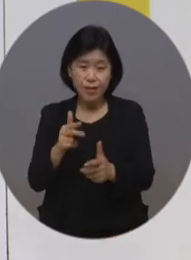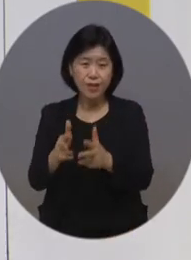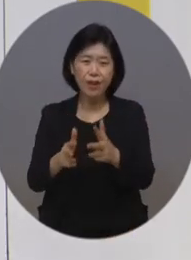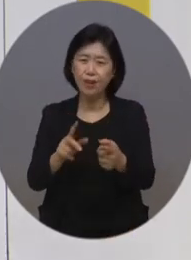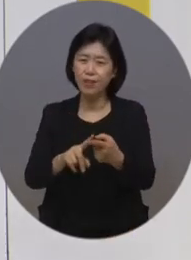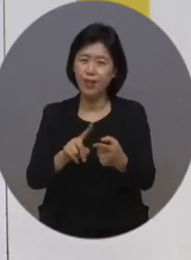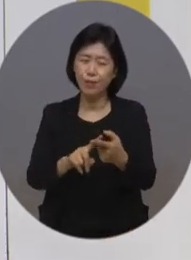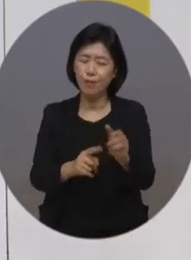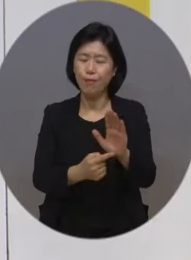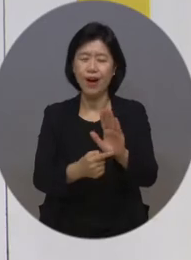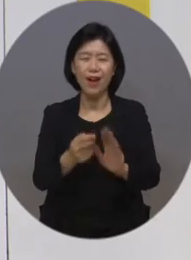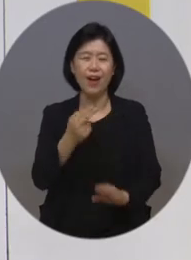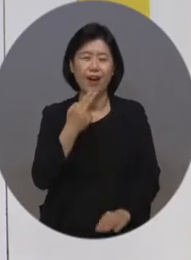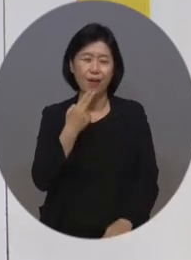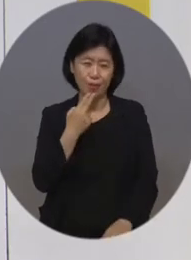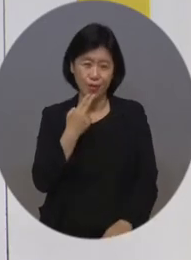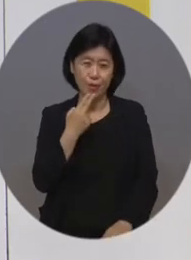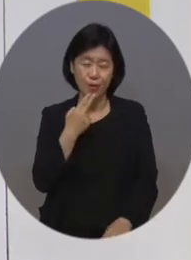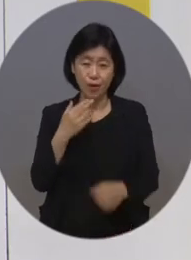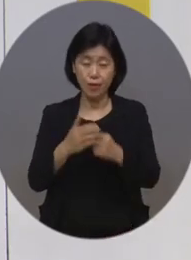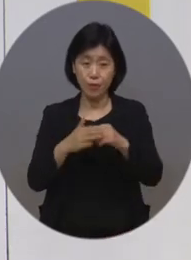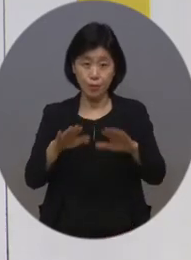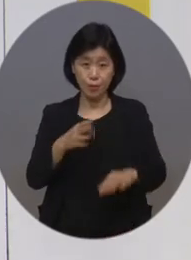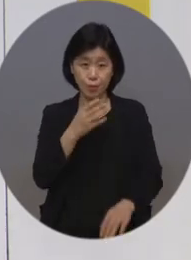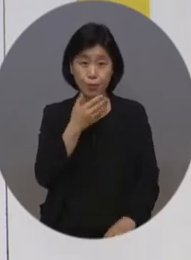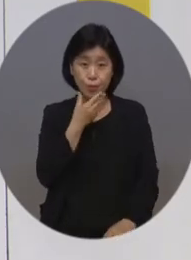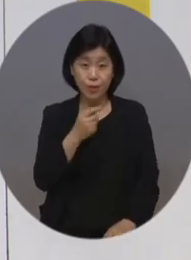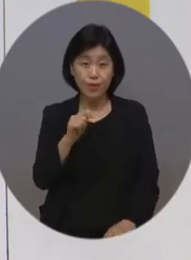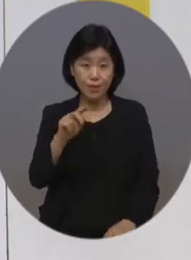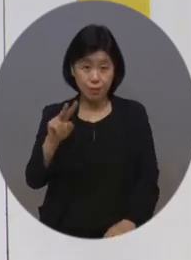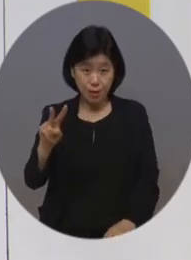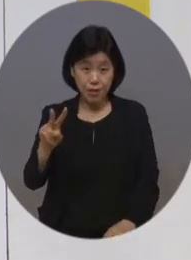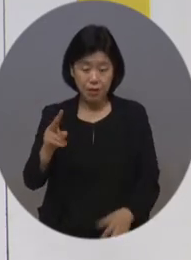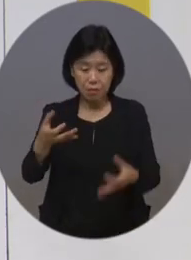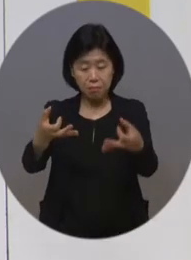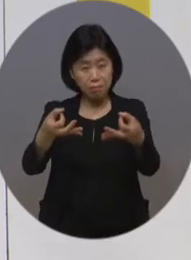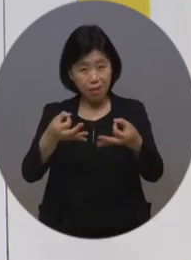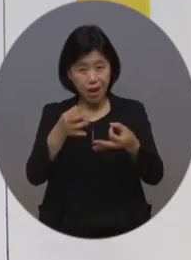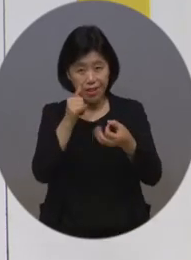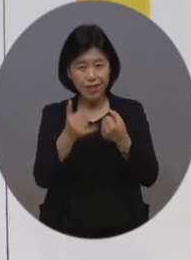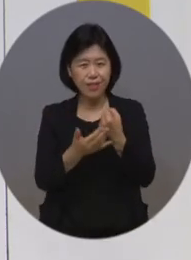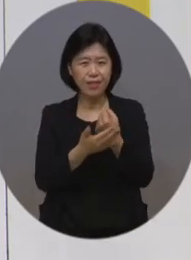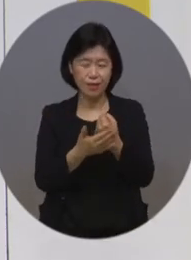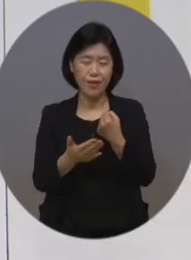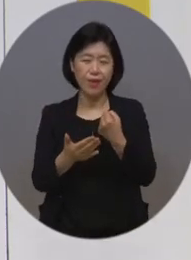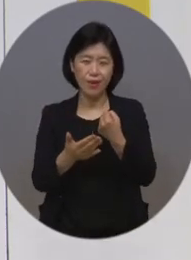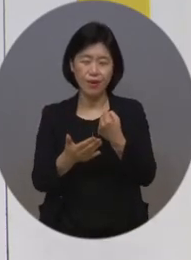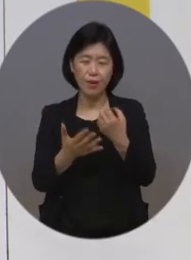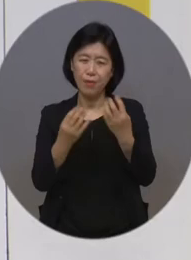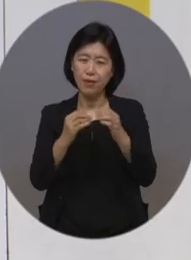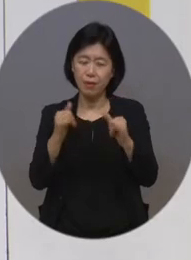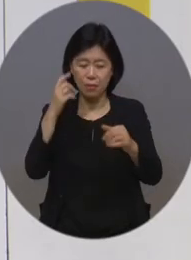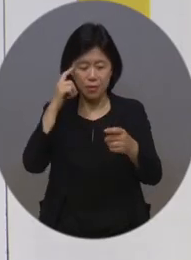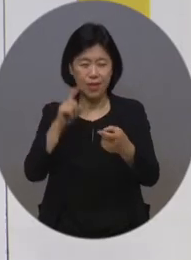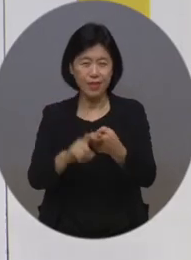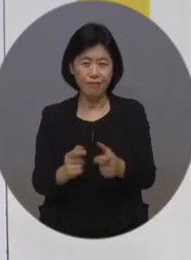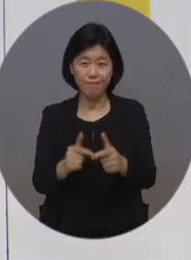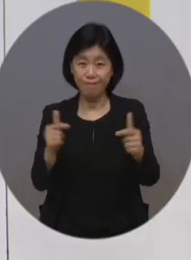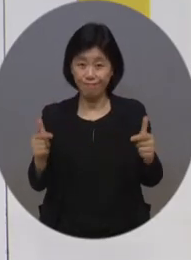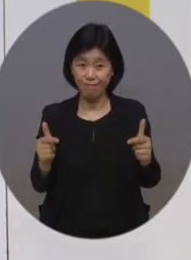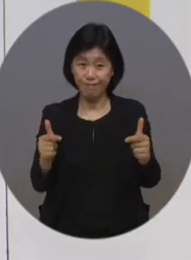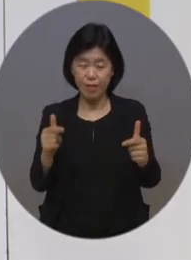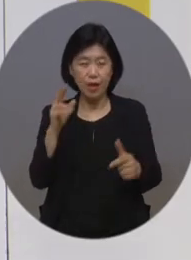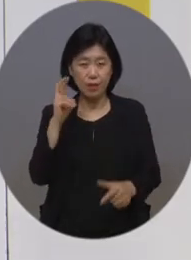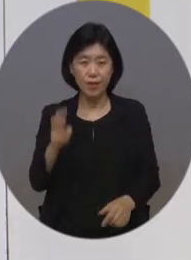주시고 노출 해주시면 흥미 들이 알게 될거라 생각합니다 왜냐면 제가 지켜온 제주의 자연 4 그리고 탄소 줄이기 그리고